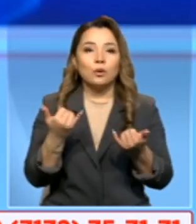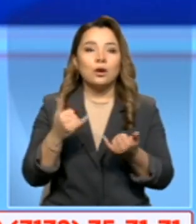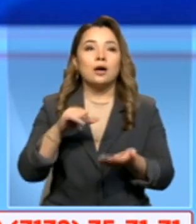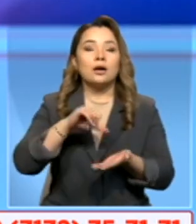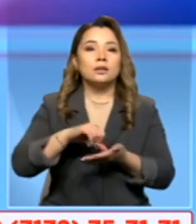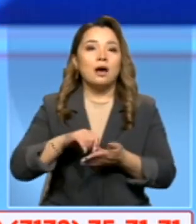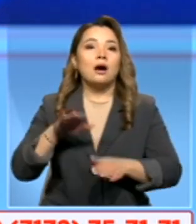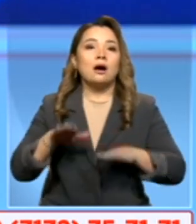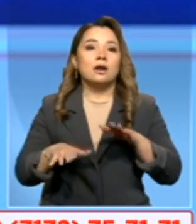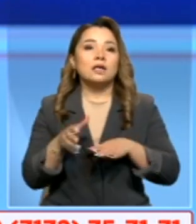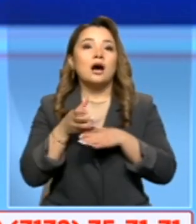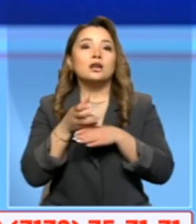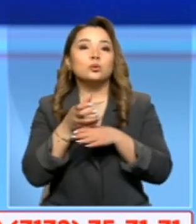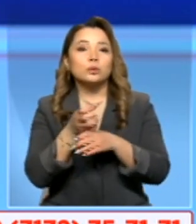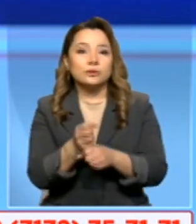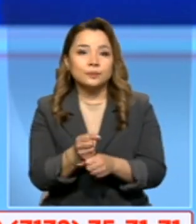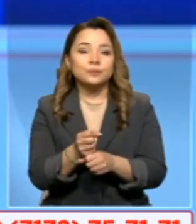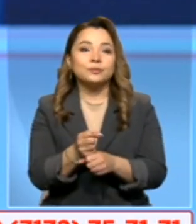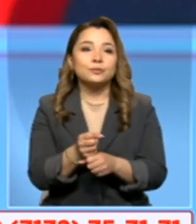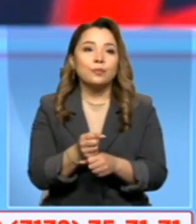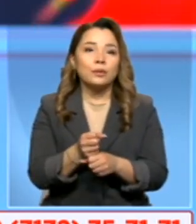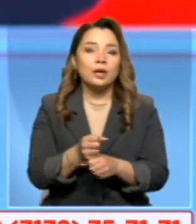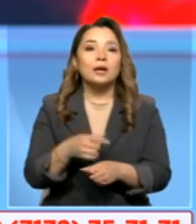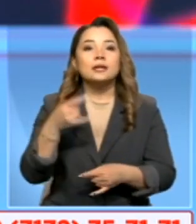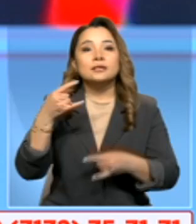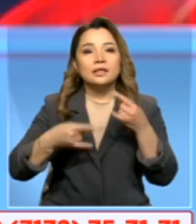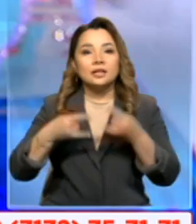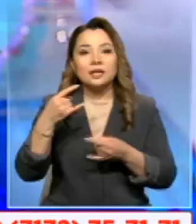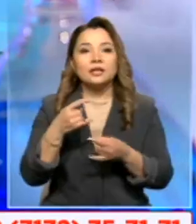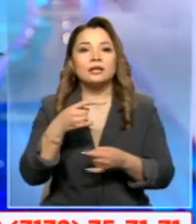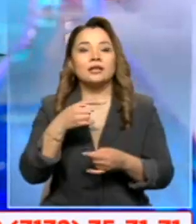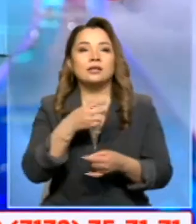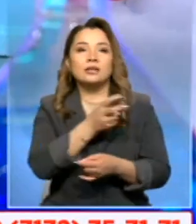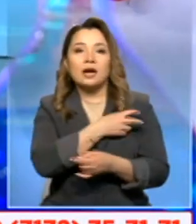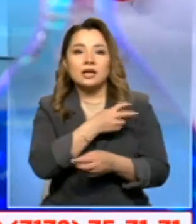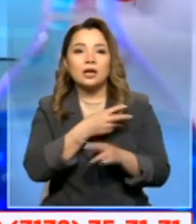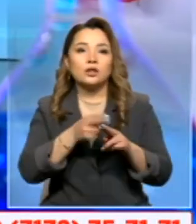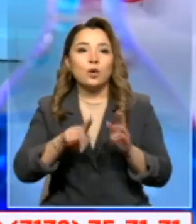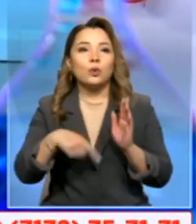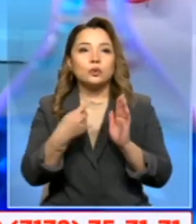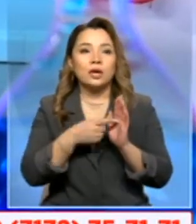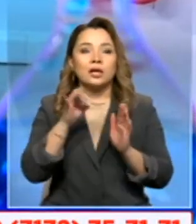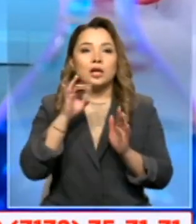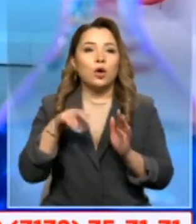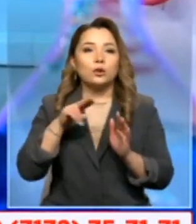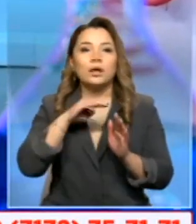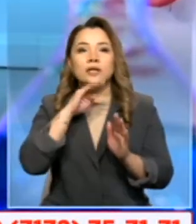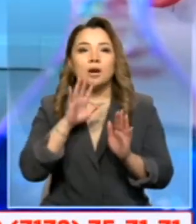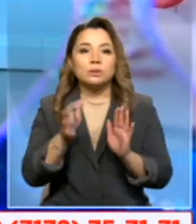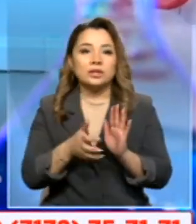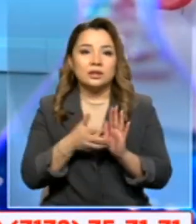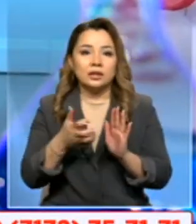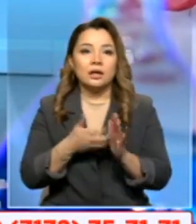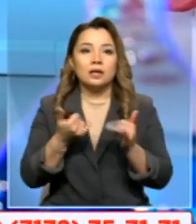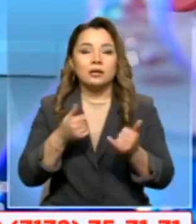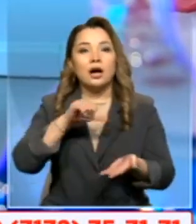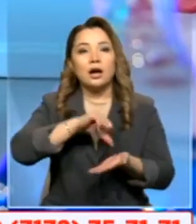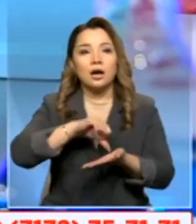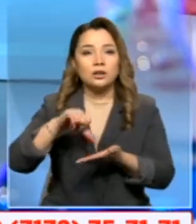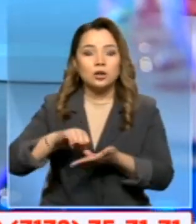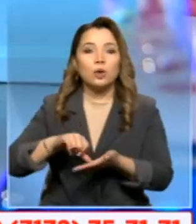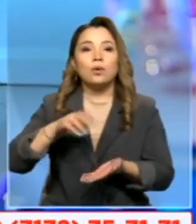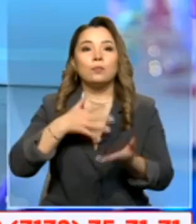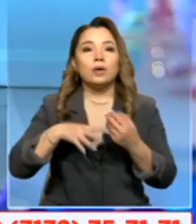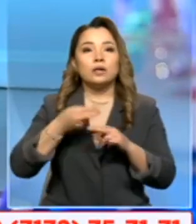артықтан арылдың теледәрігердегі студиясында көтерілетін тақырып бұл йод тапшылығы. Біздің қатысушылар